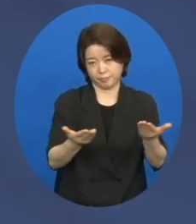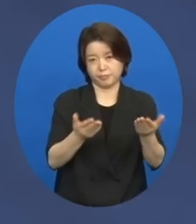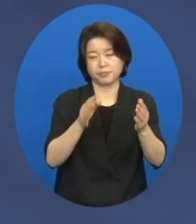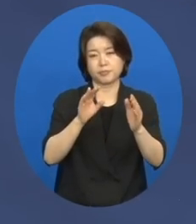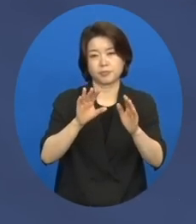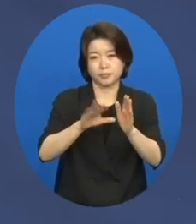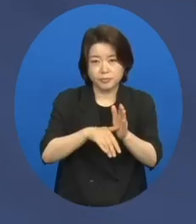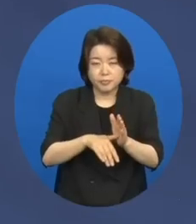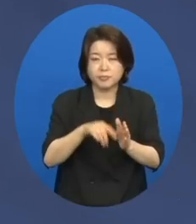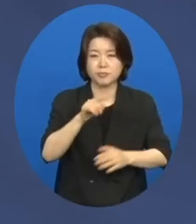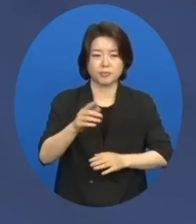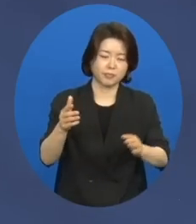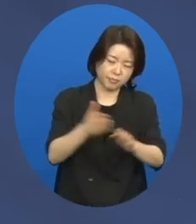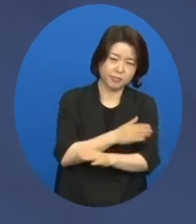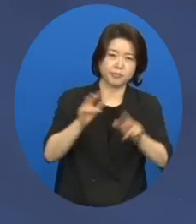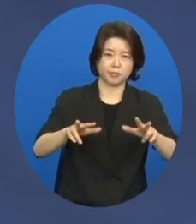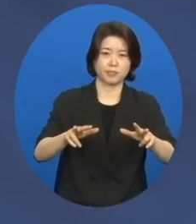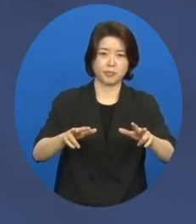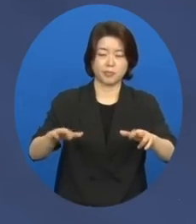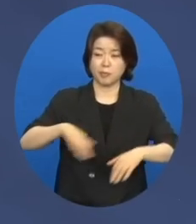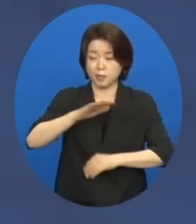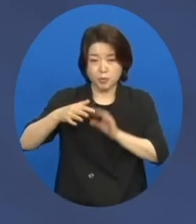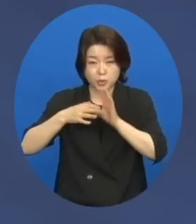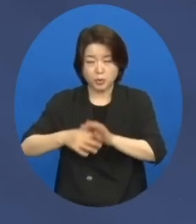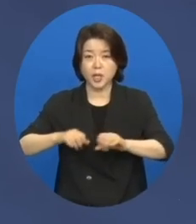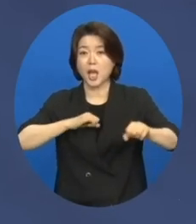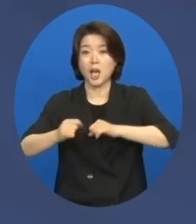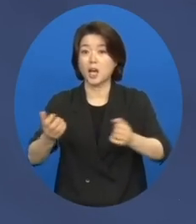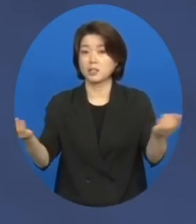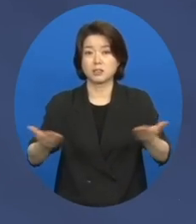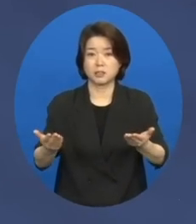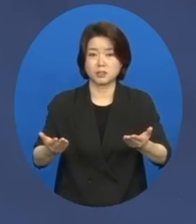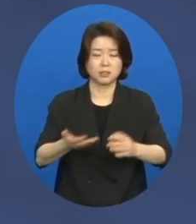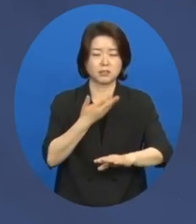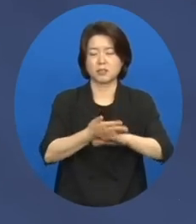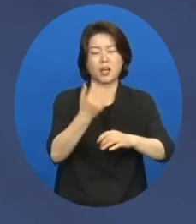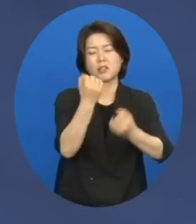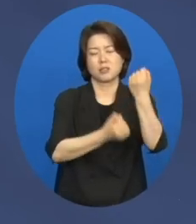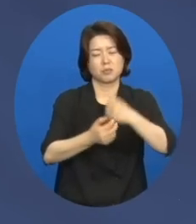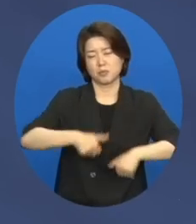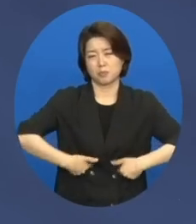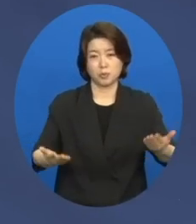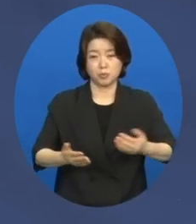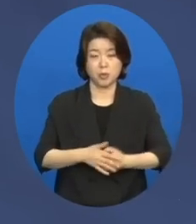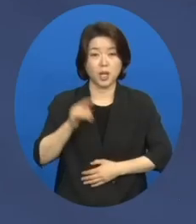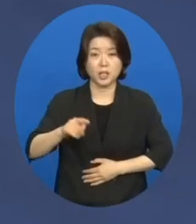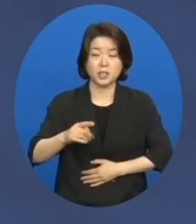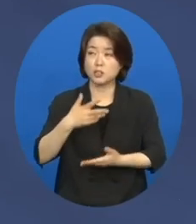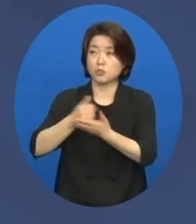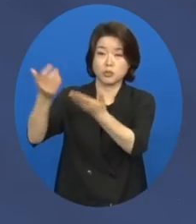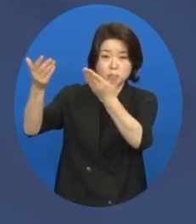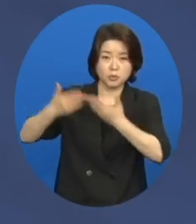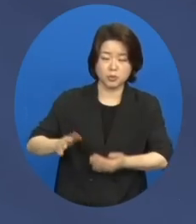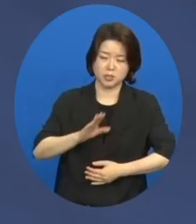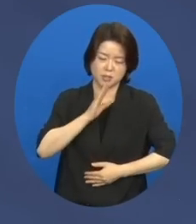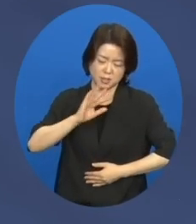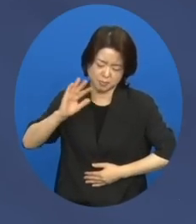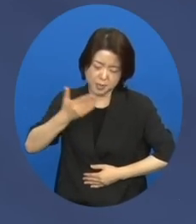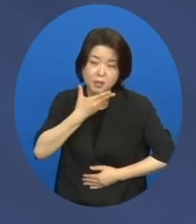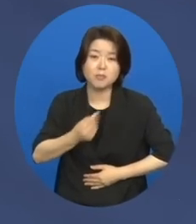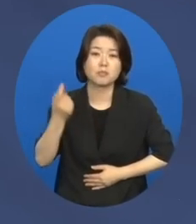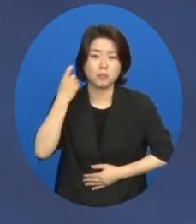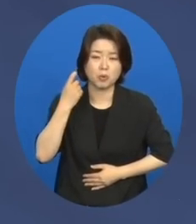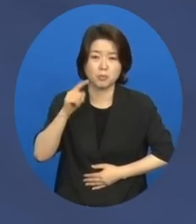지금까지 저희를 통해서 하나님이 행하신 일은요 다른 설명이 필요 없어요. 이 주님이 주신 참된 복음,